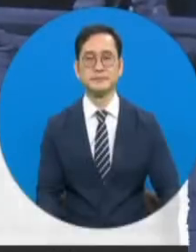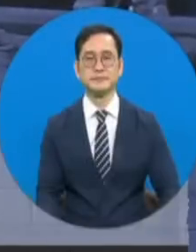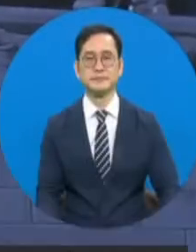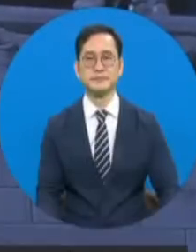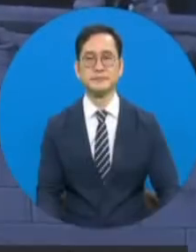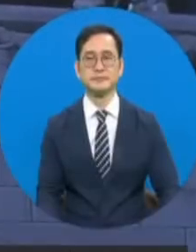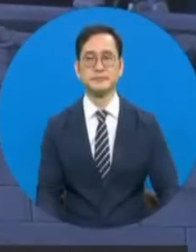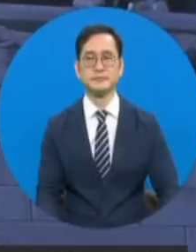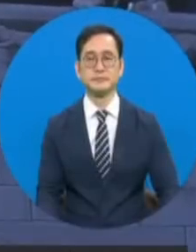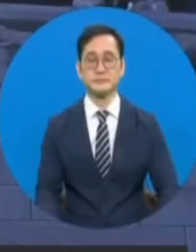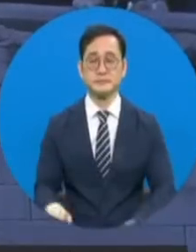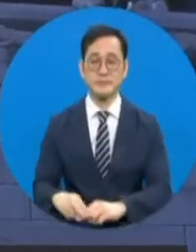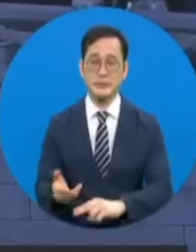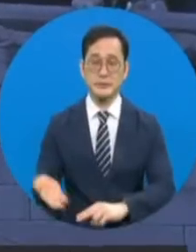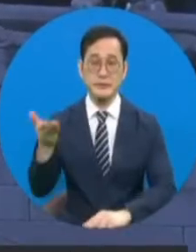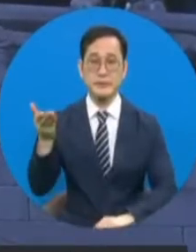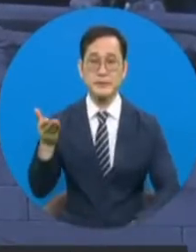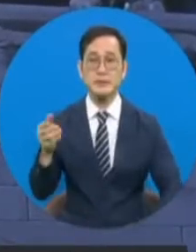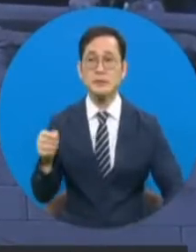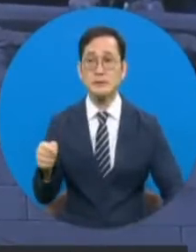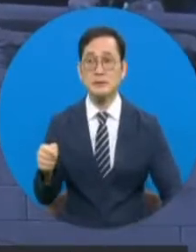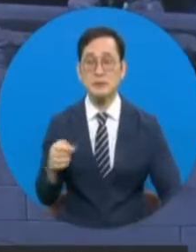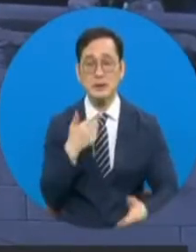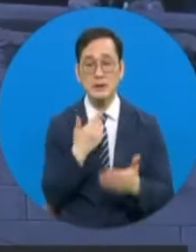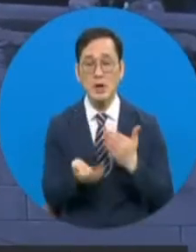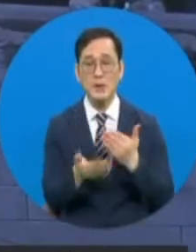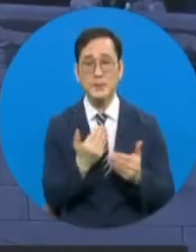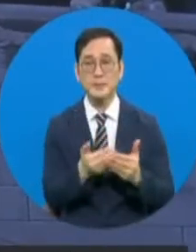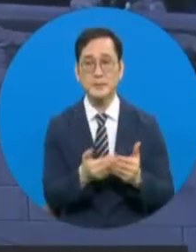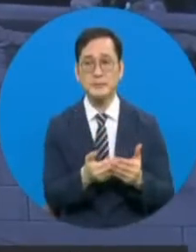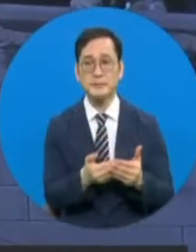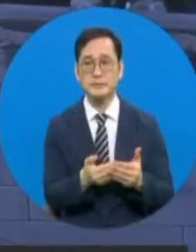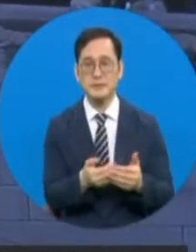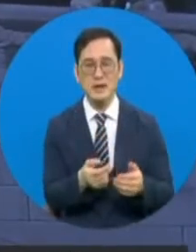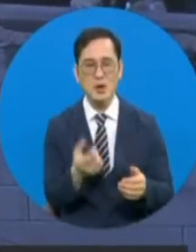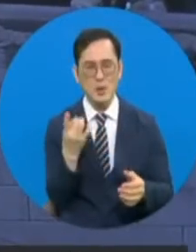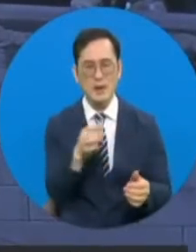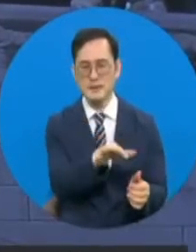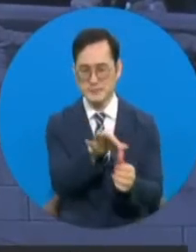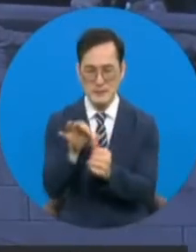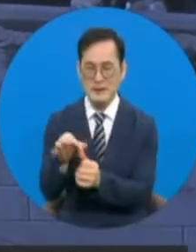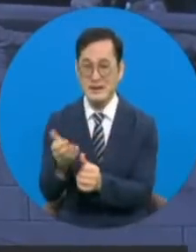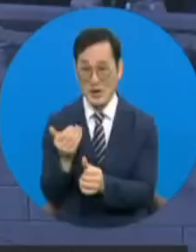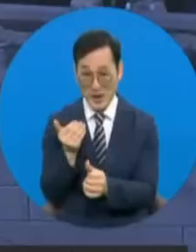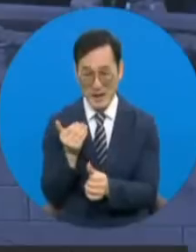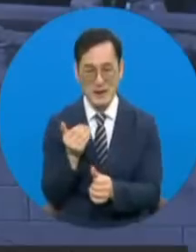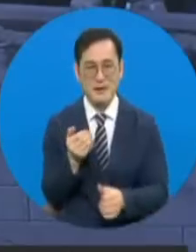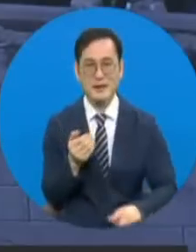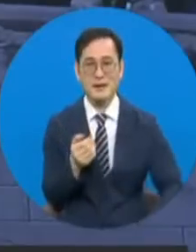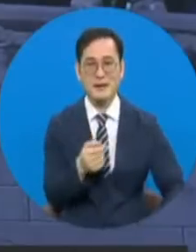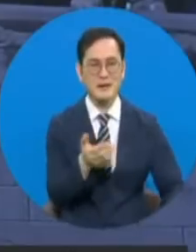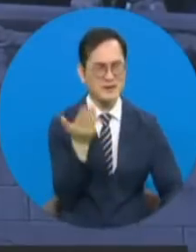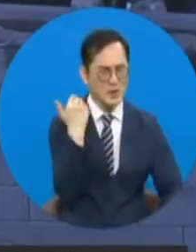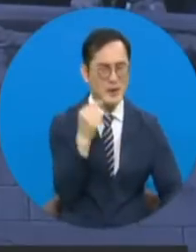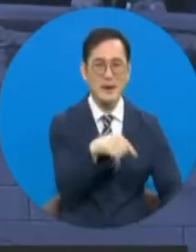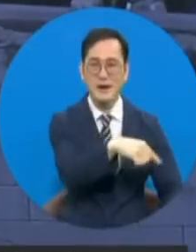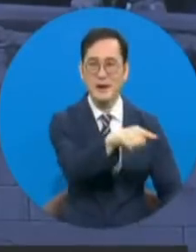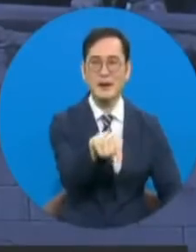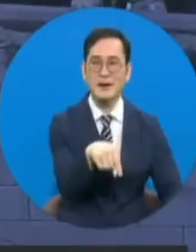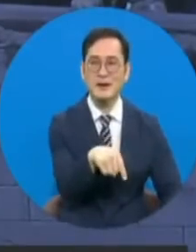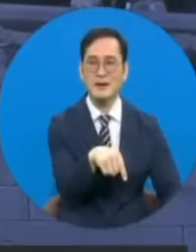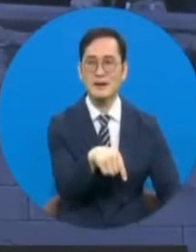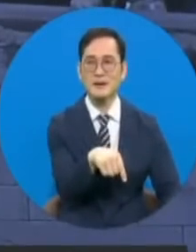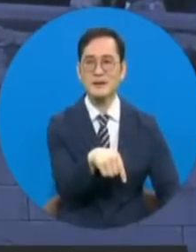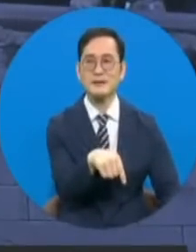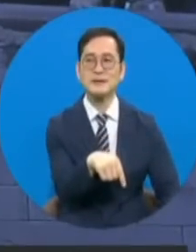일고 있는 대상자들이 경력직으로 채용되기 전에 전 기관에서 있었던 그 전 급수로서의 어떤 공직